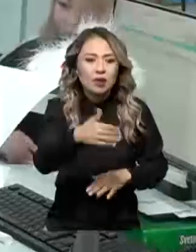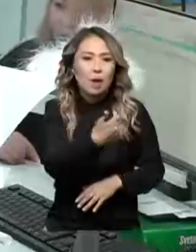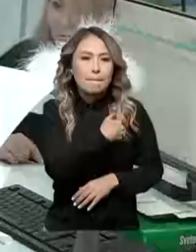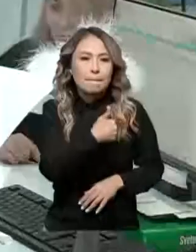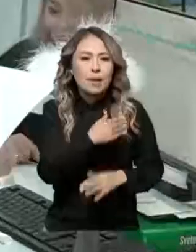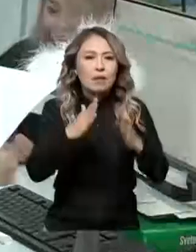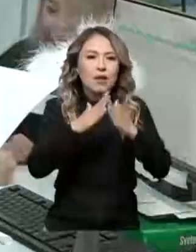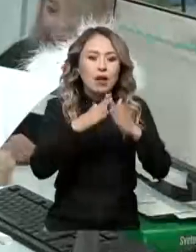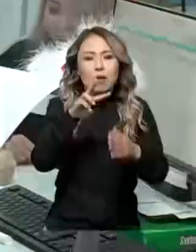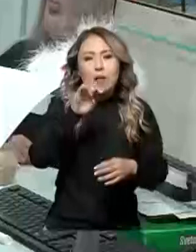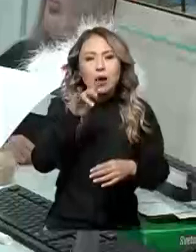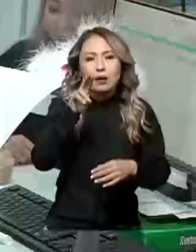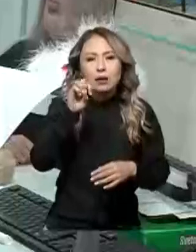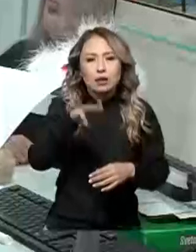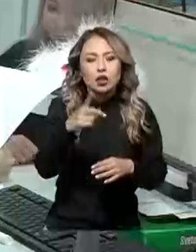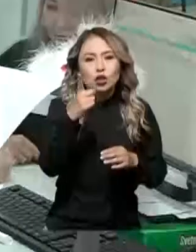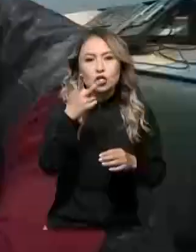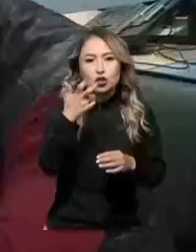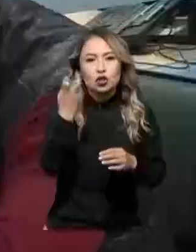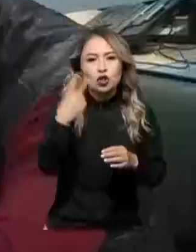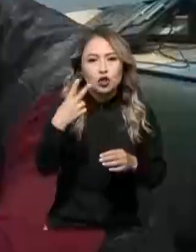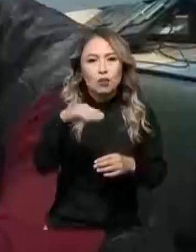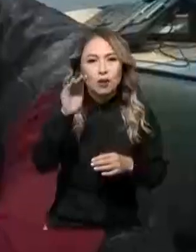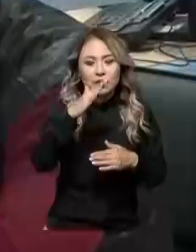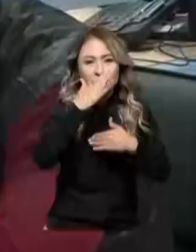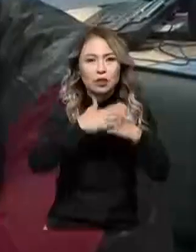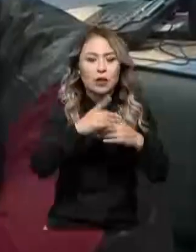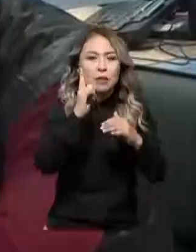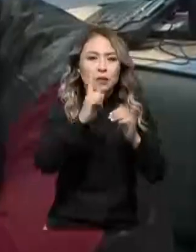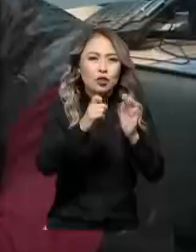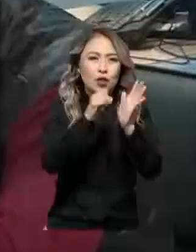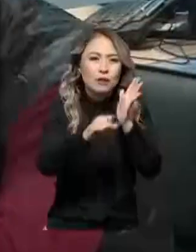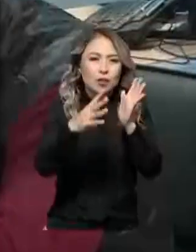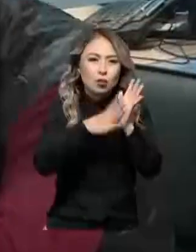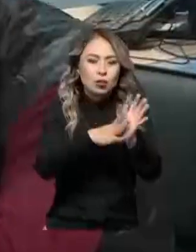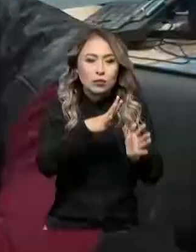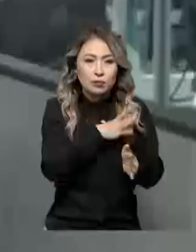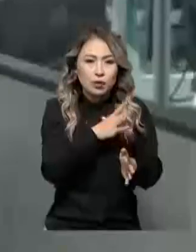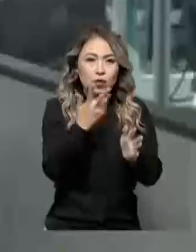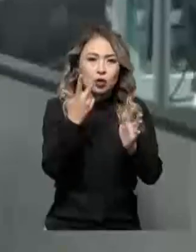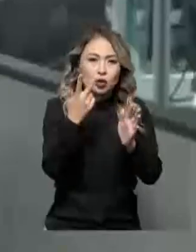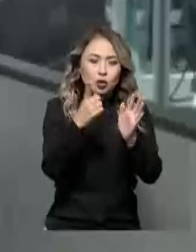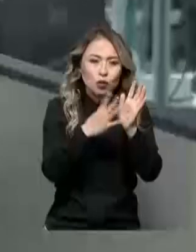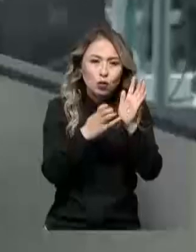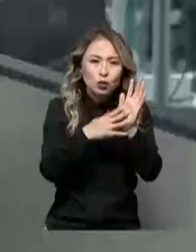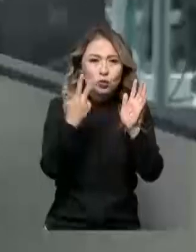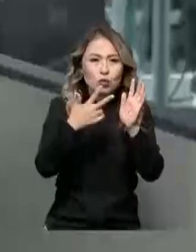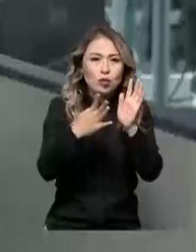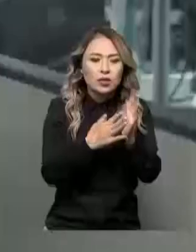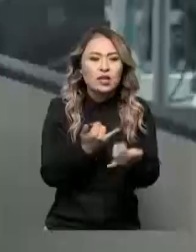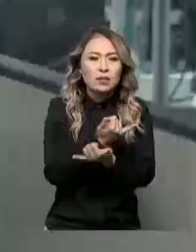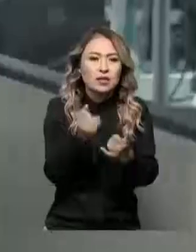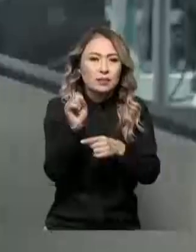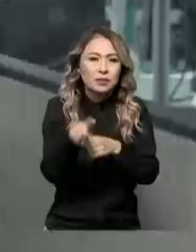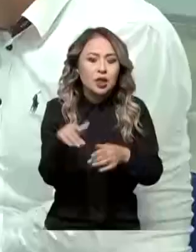маркет порталында 320 тұрғын үйден 9169 пәтер ұсынылған. Соның 939-ына тапсырыс берілді.